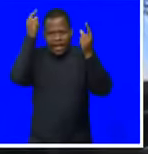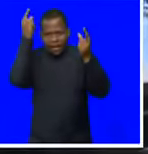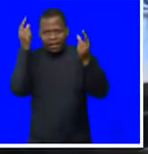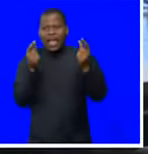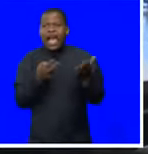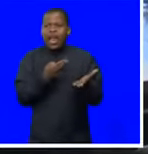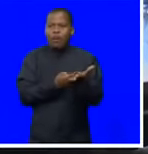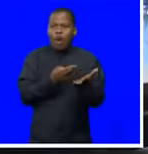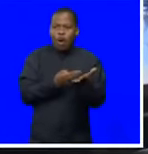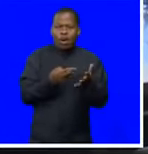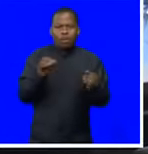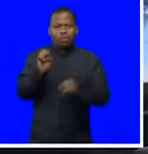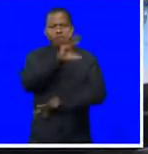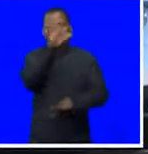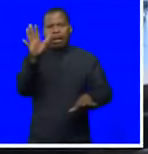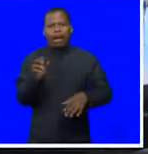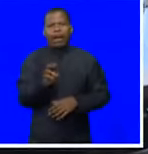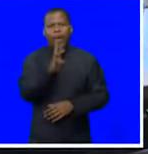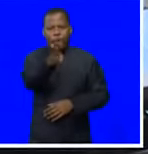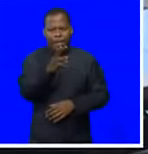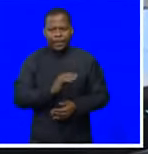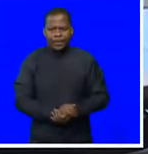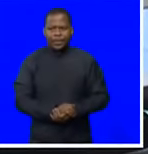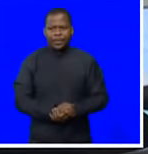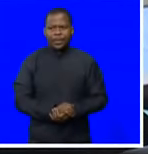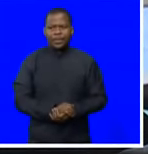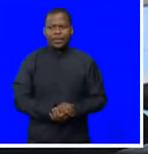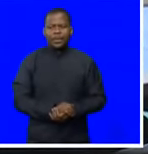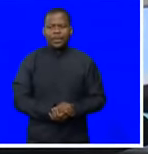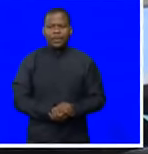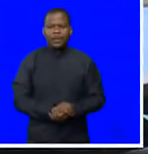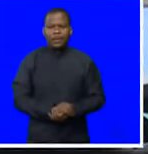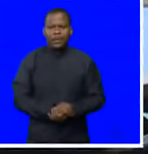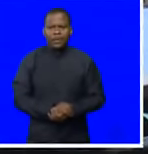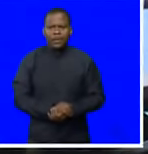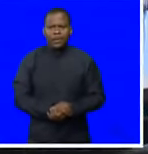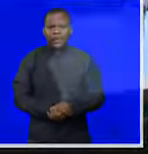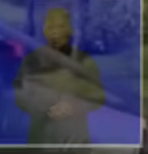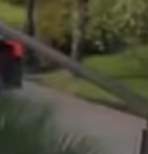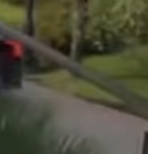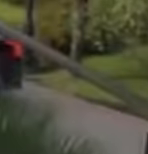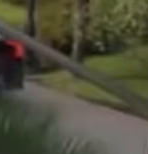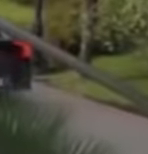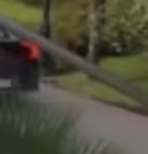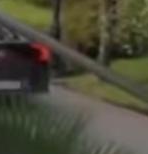kulomhlangano eTindzabeni kubika Fortune Dlangamandla isemafini.